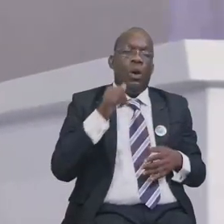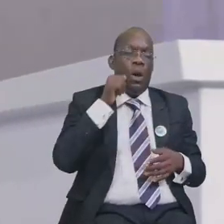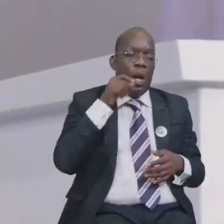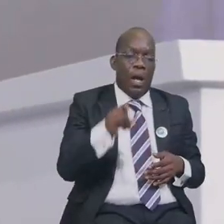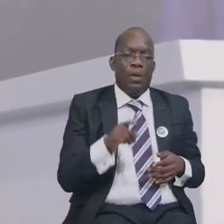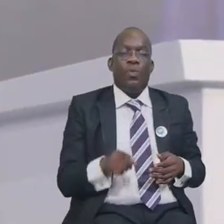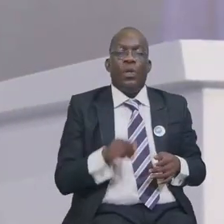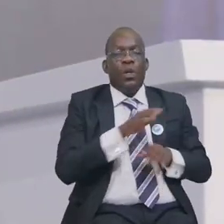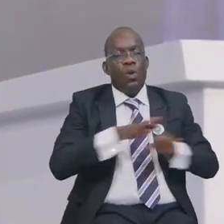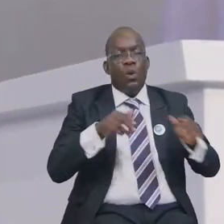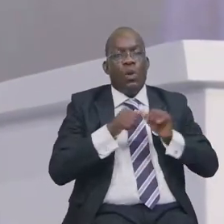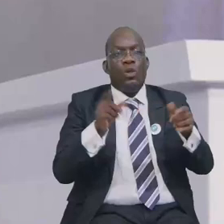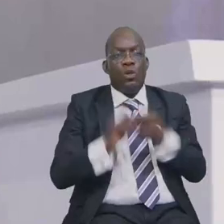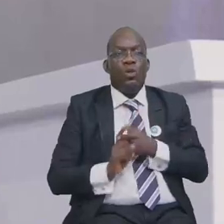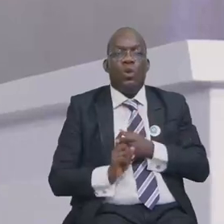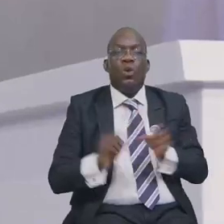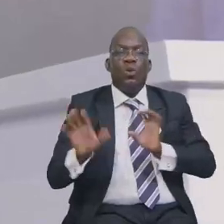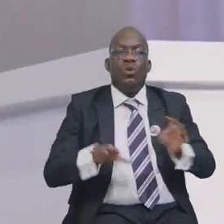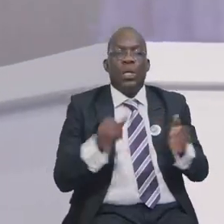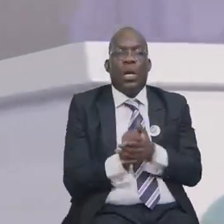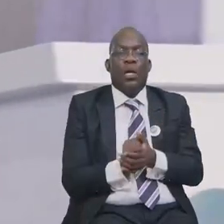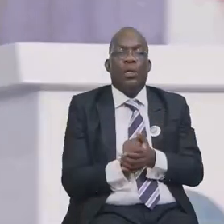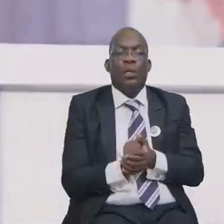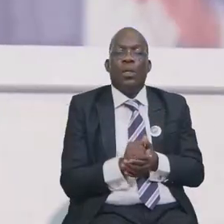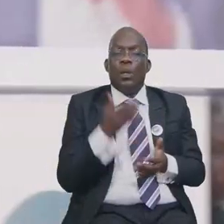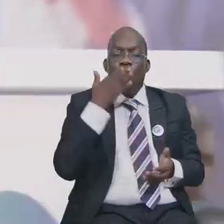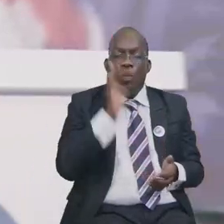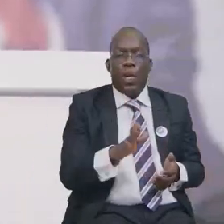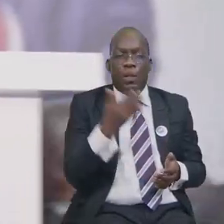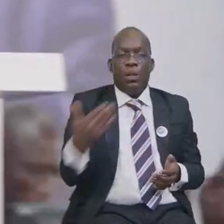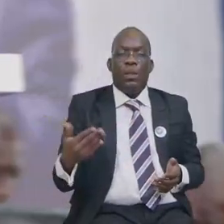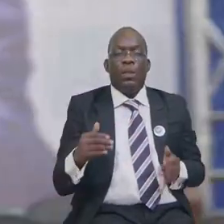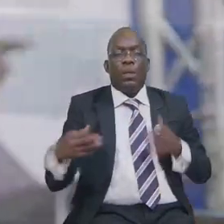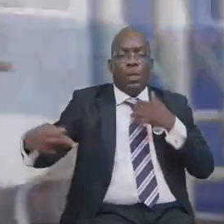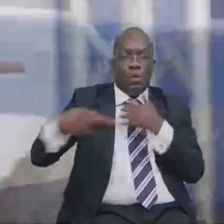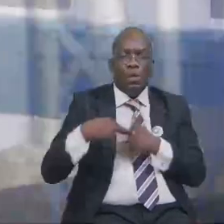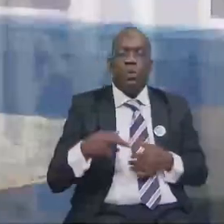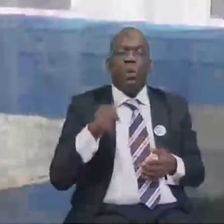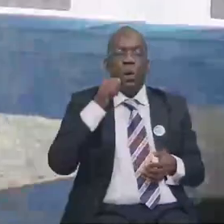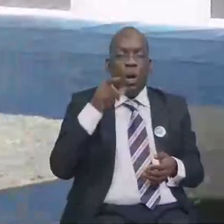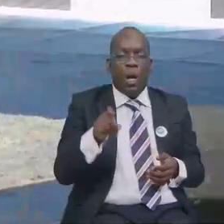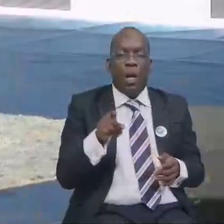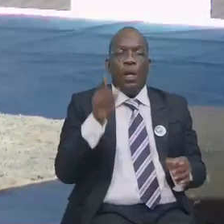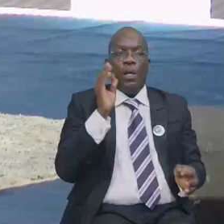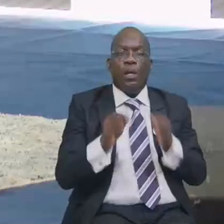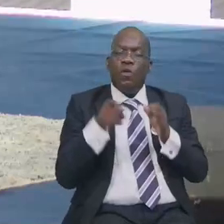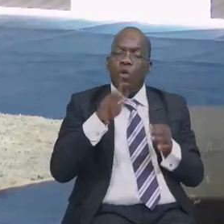souiller avec la femme d'autrui. Rends-la, si tu es une femme,